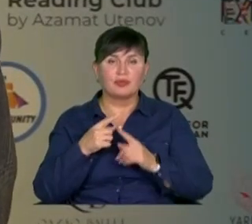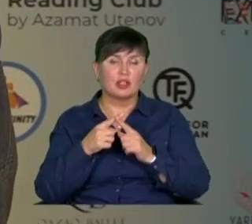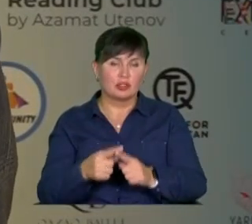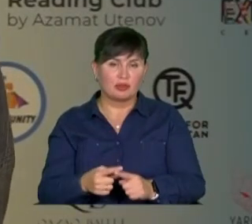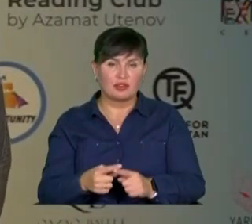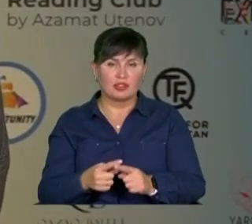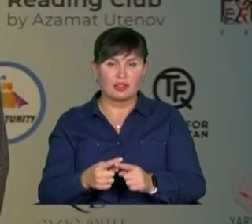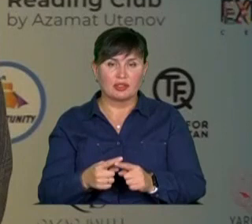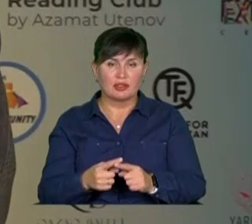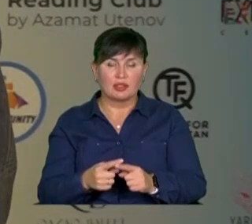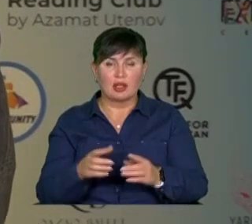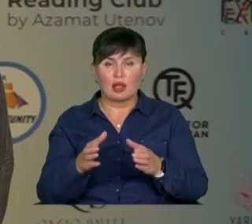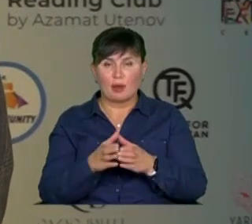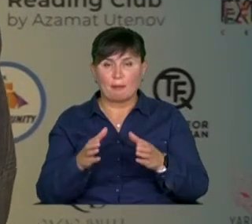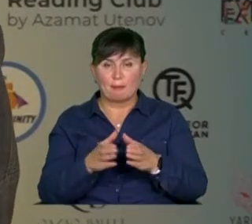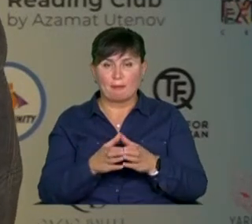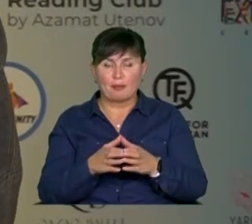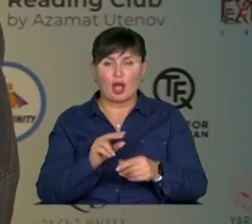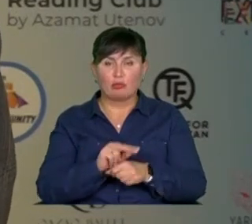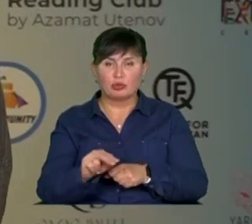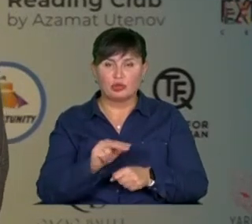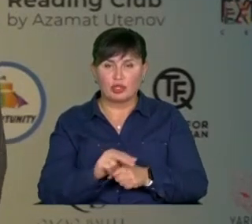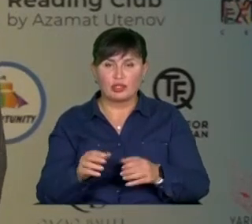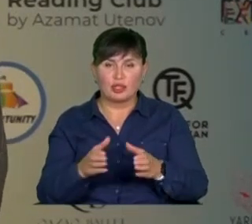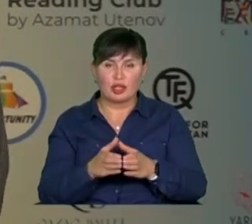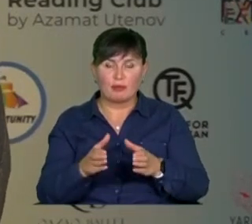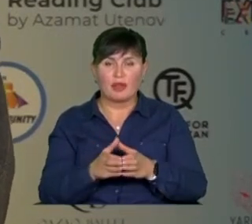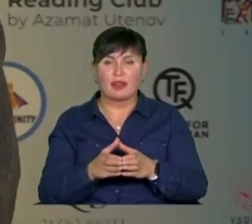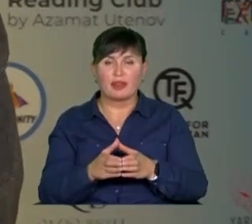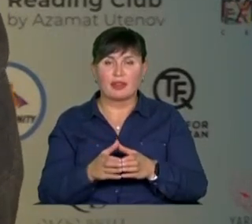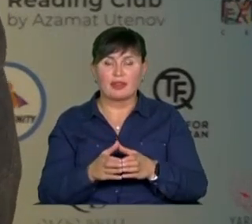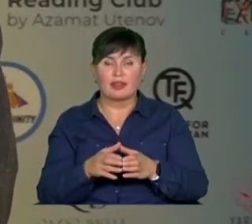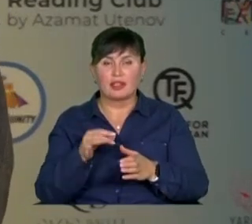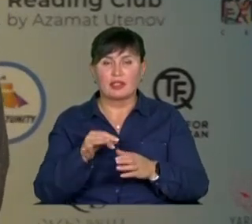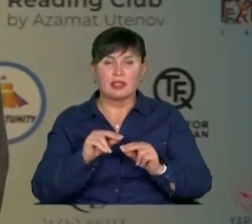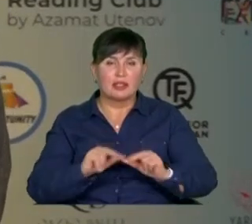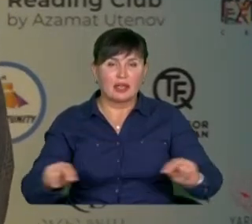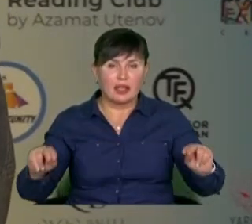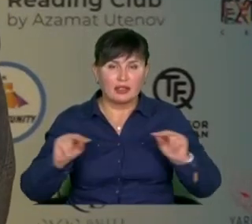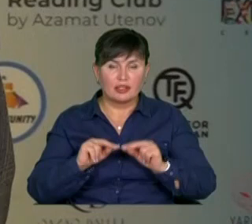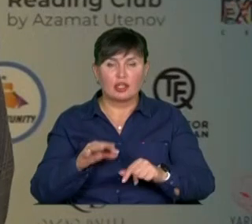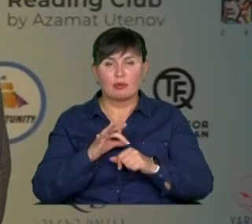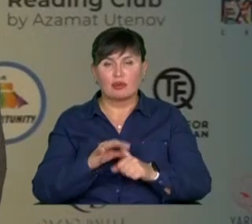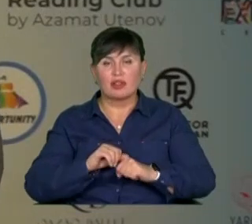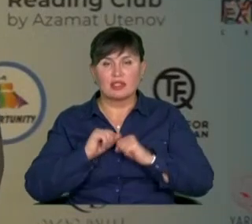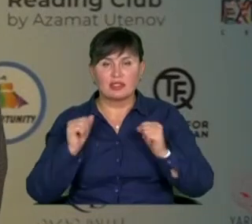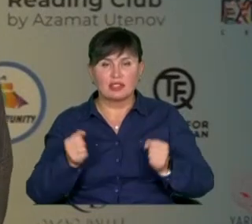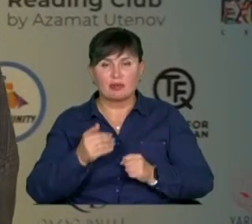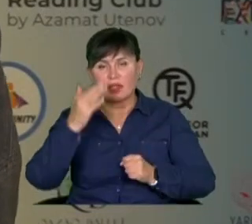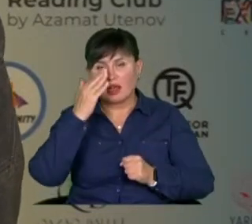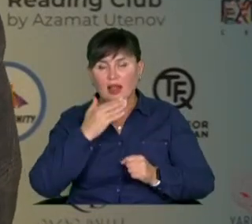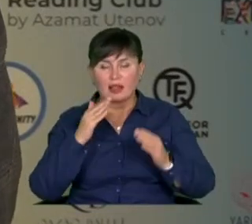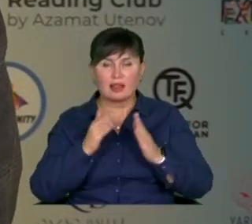сопровождение команд, идет обучение команд, идут тренинги, проводятся зимние, летние